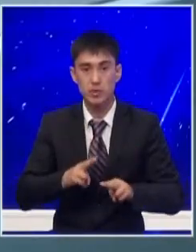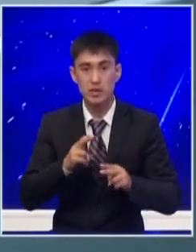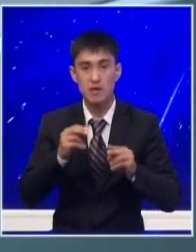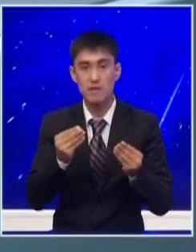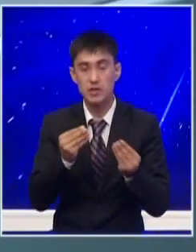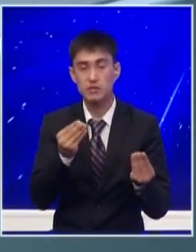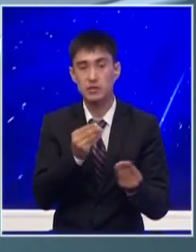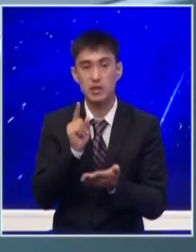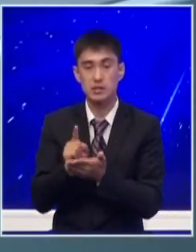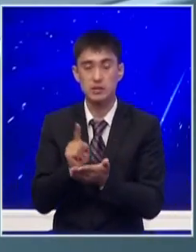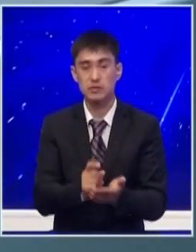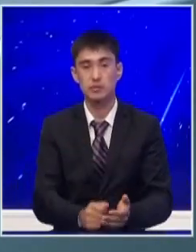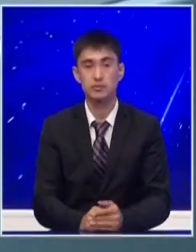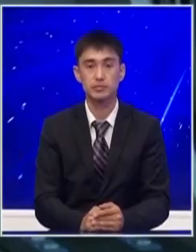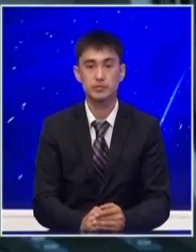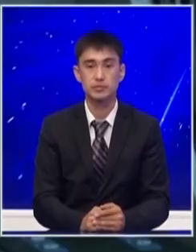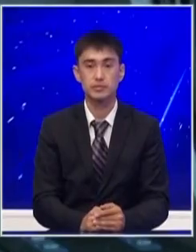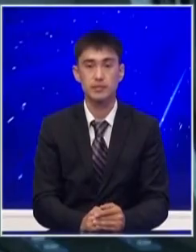вещественные доказательства.